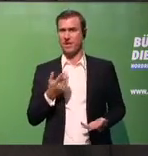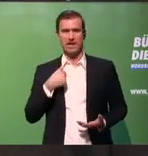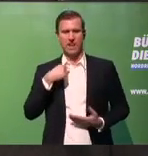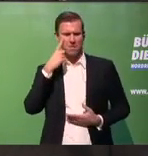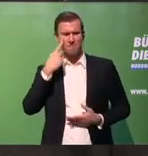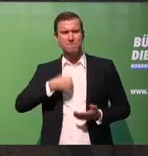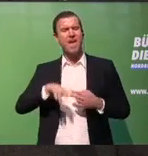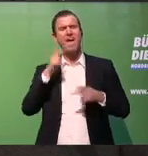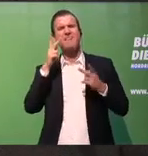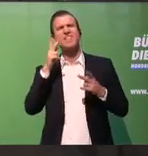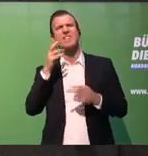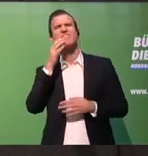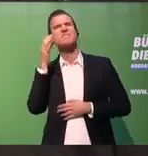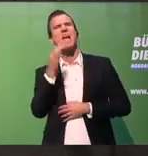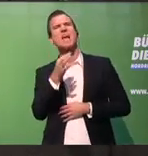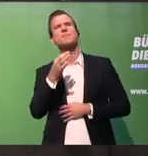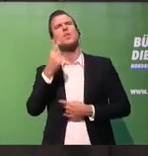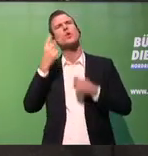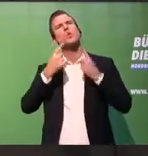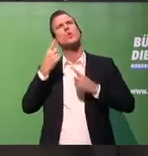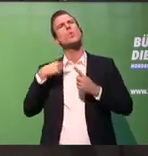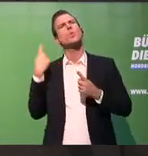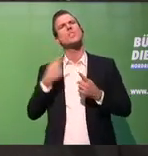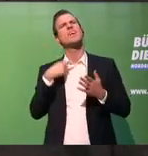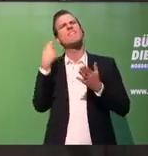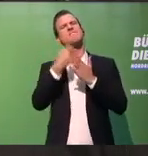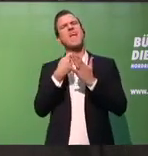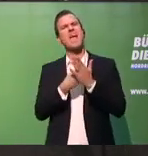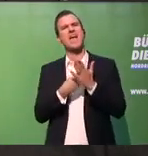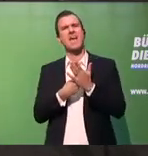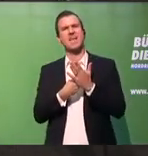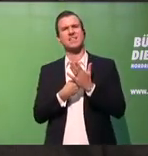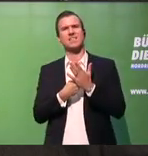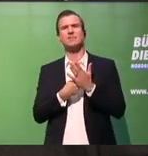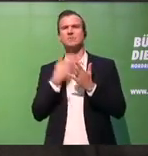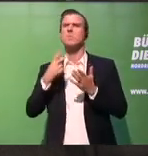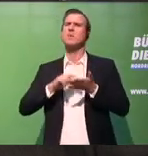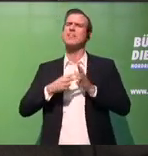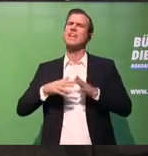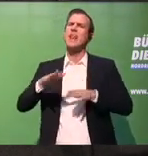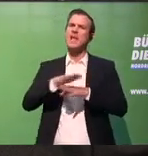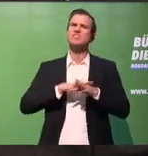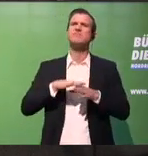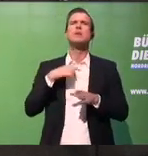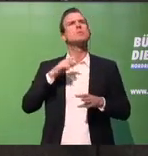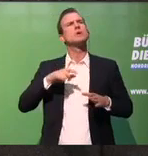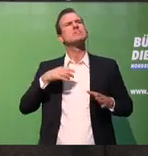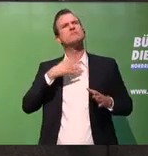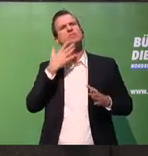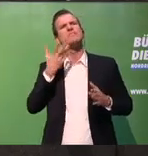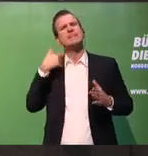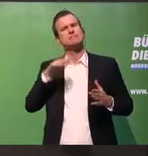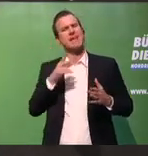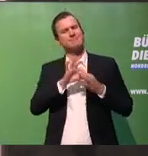zu beantworten, auf welche grünen Werte wir in der europäischen Politiklandschaft mit den Bürgern setzen wollen und